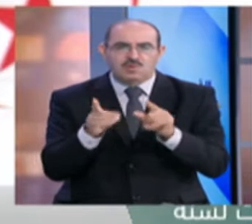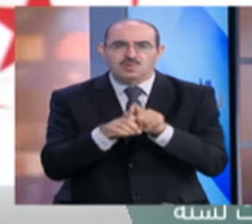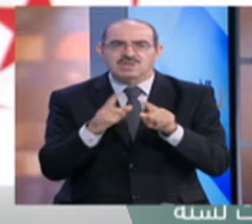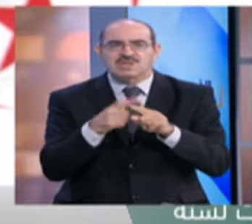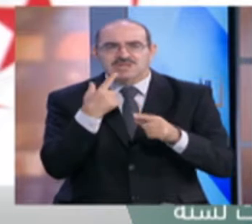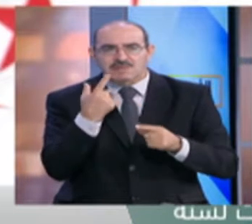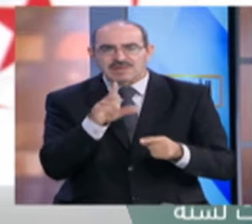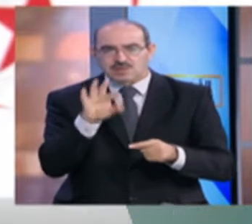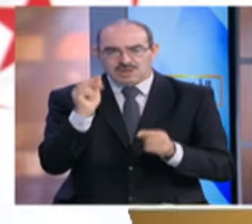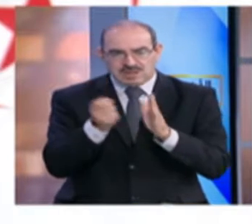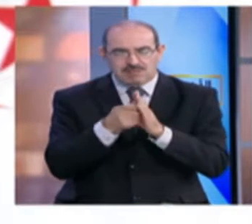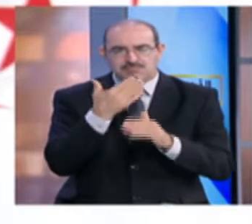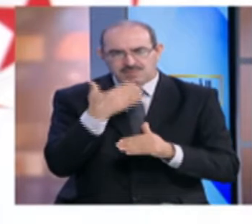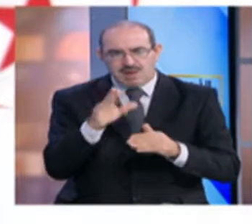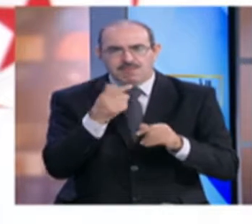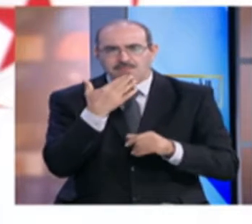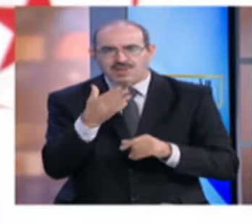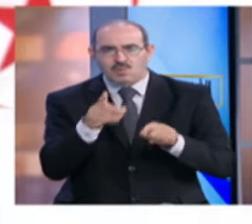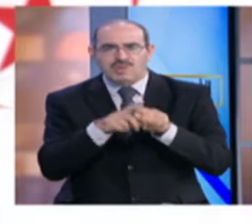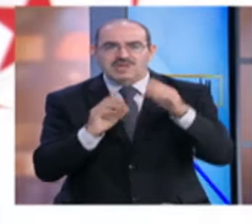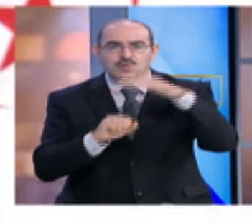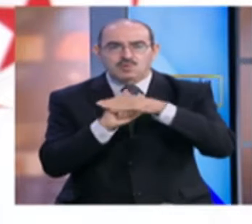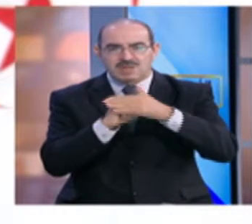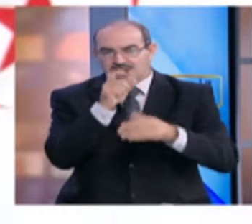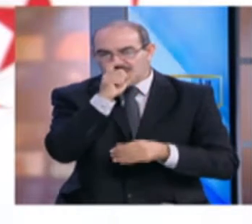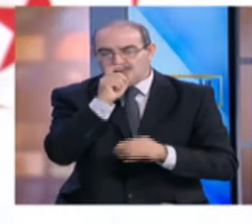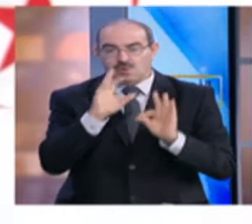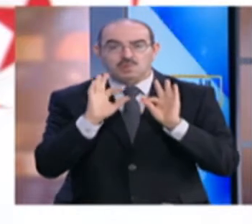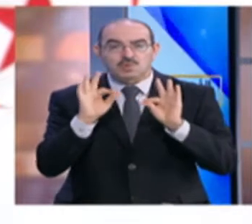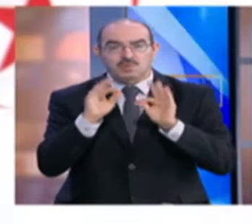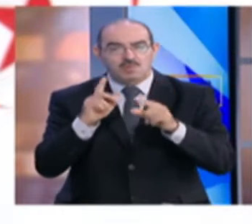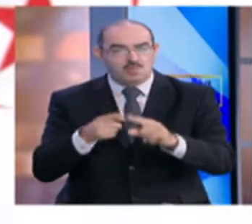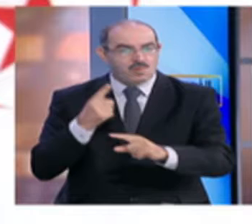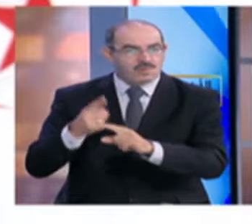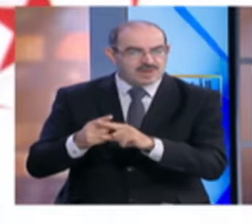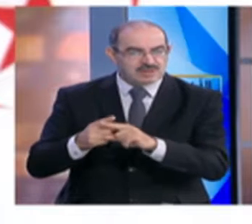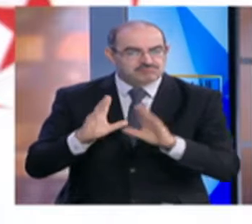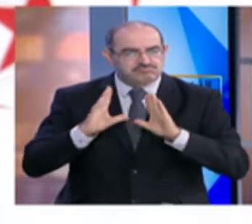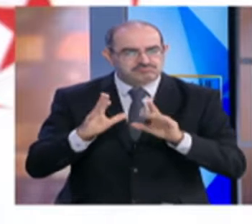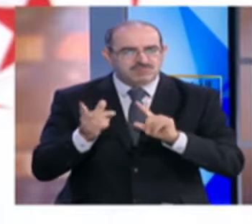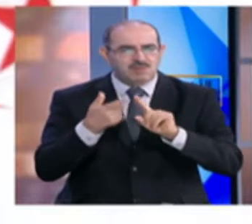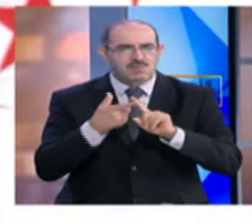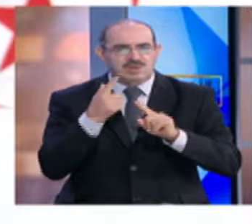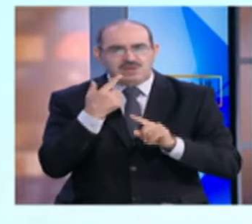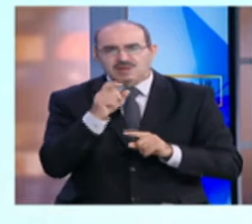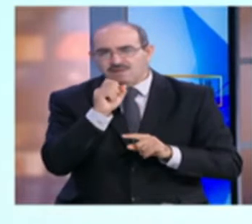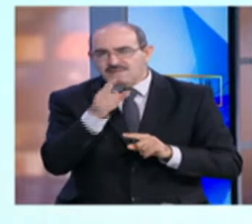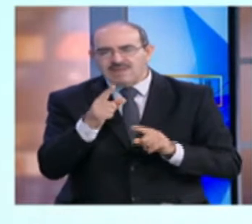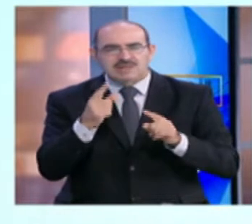الأمير بأن الكويت في قمة الجزائر سوف تكون أول المشاركين وآخر